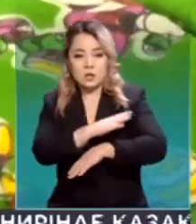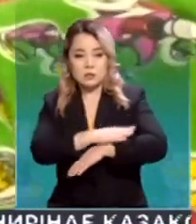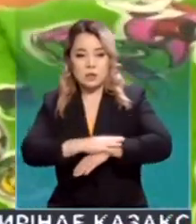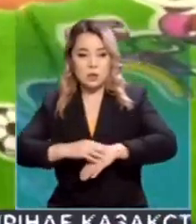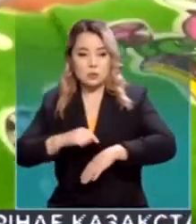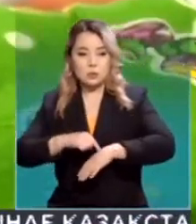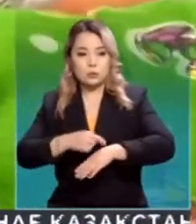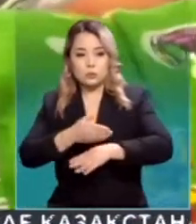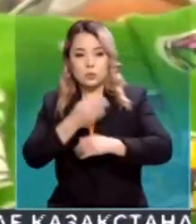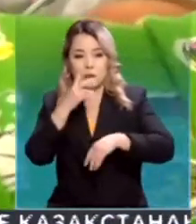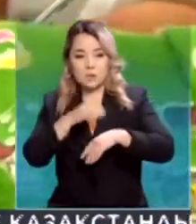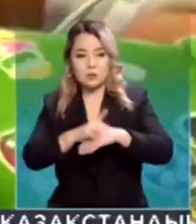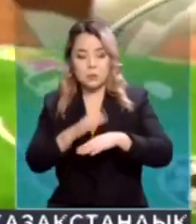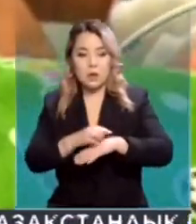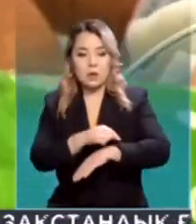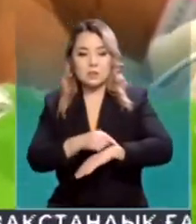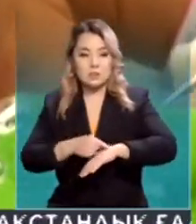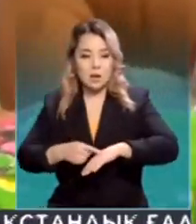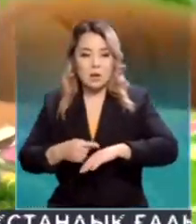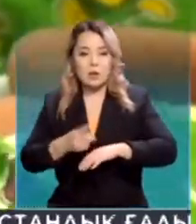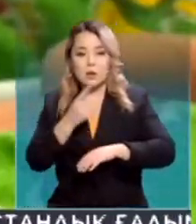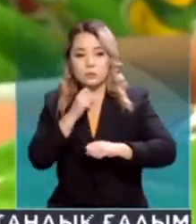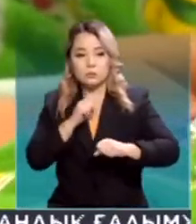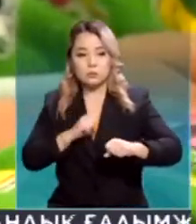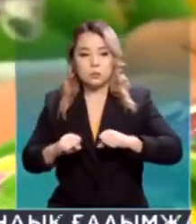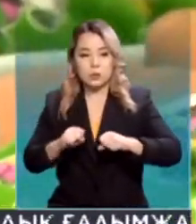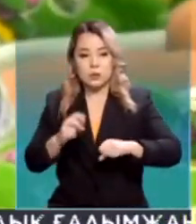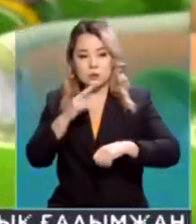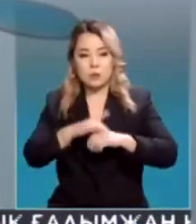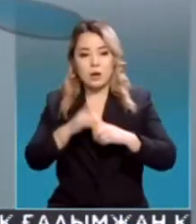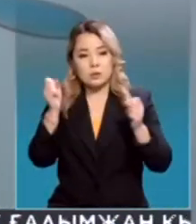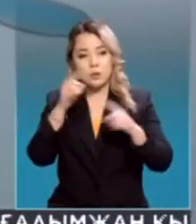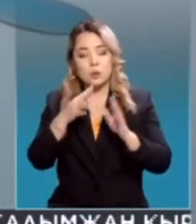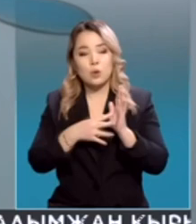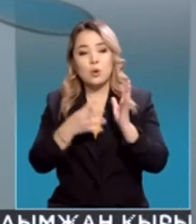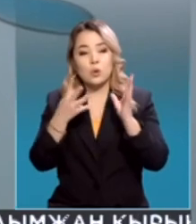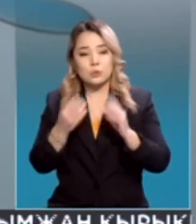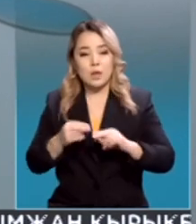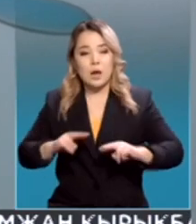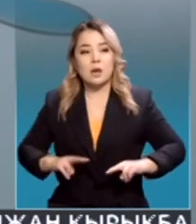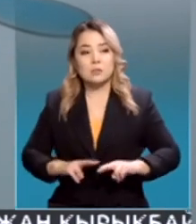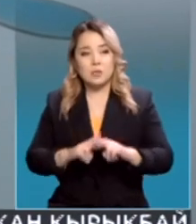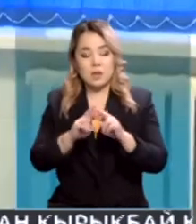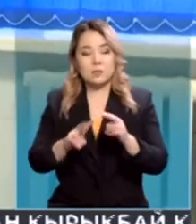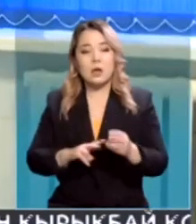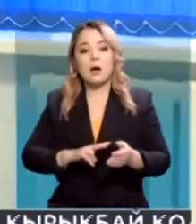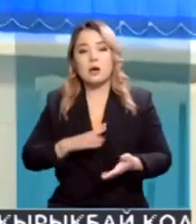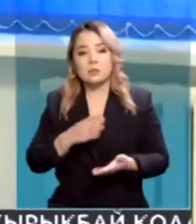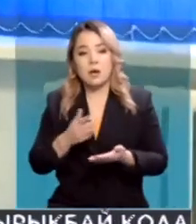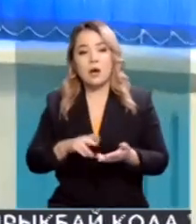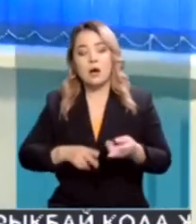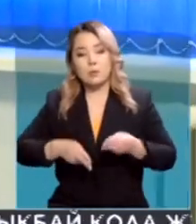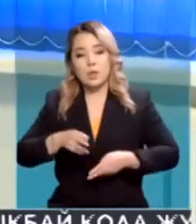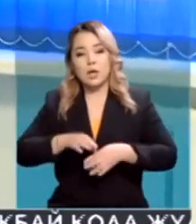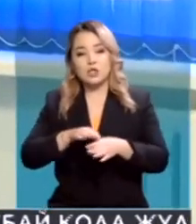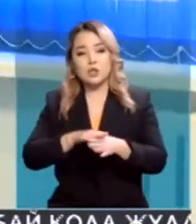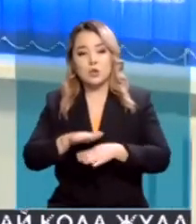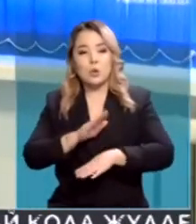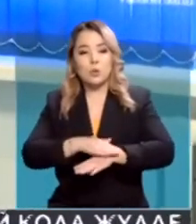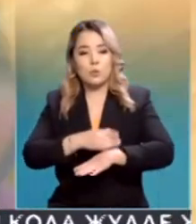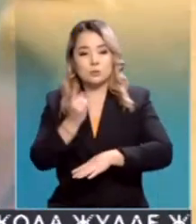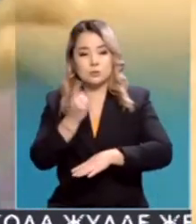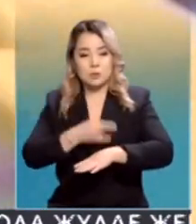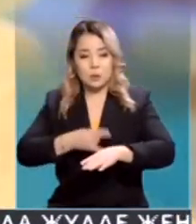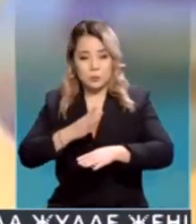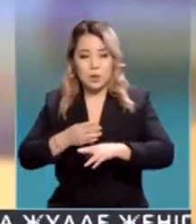жансызданып кеткен байқайды. Кейін тамырда қан ұйып қалғаны белгілі болады. 9 күннен соң Астанада операция жасалып, сәбидің оң қолы